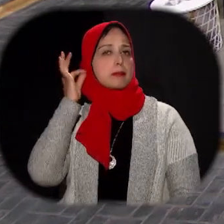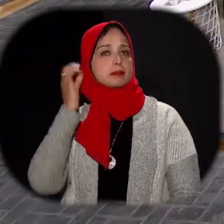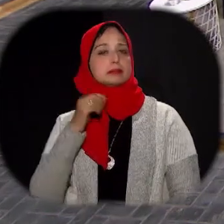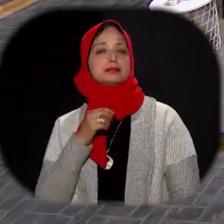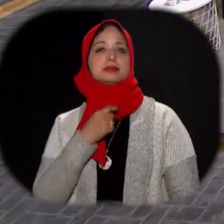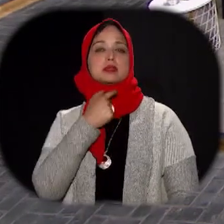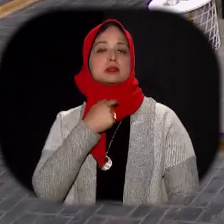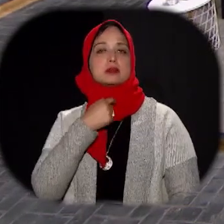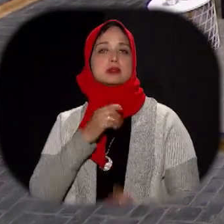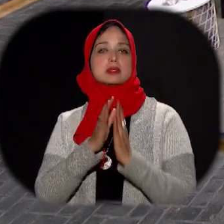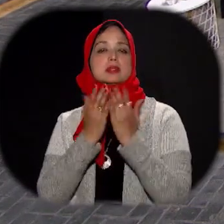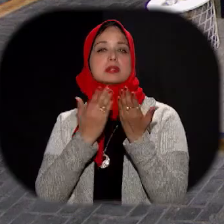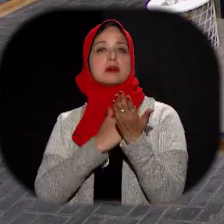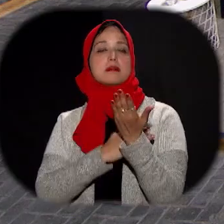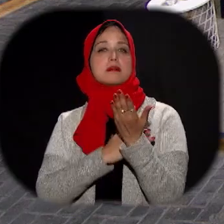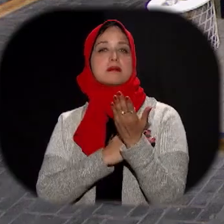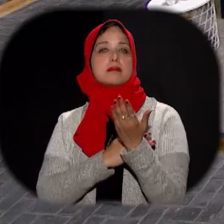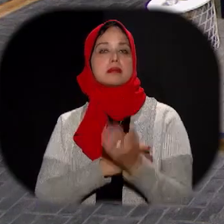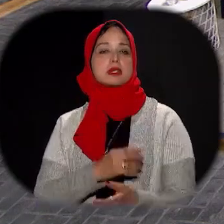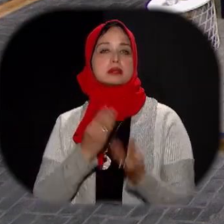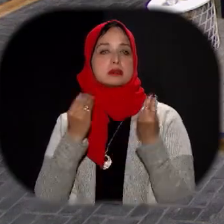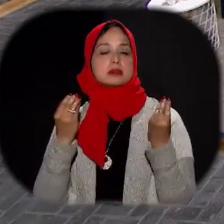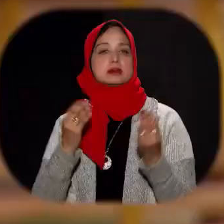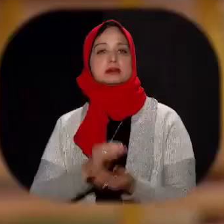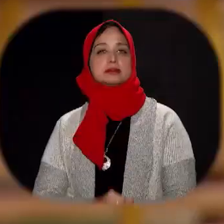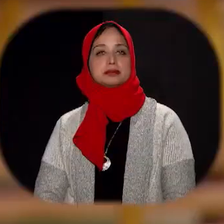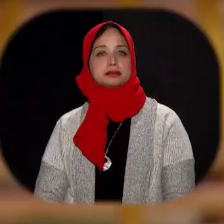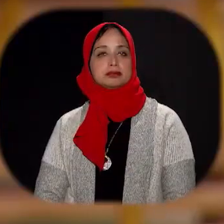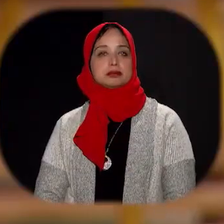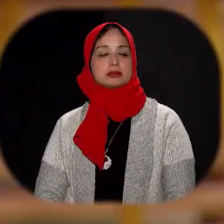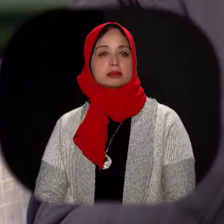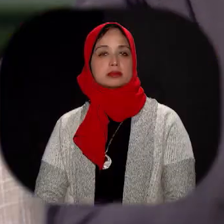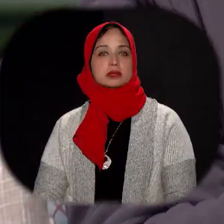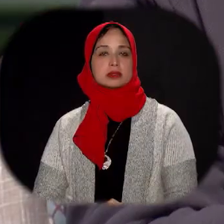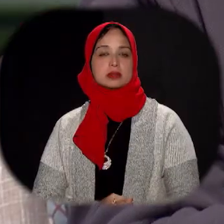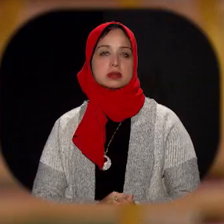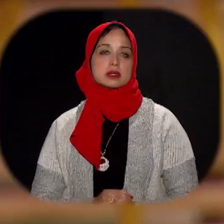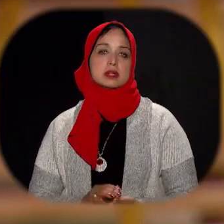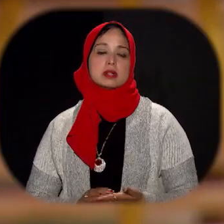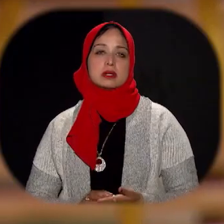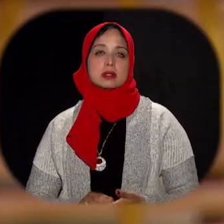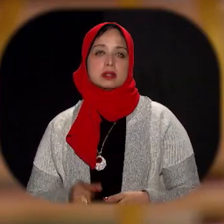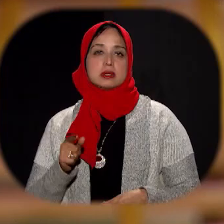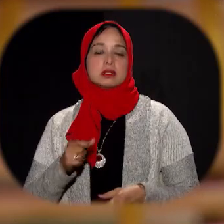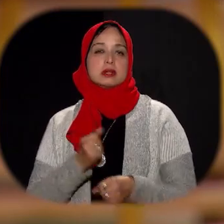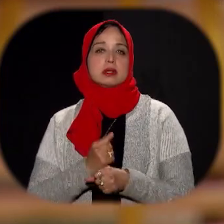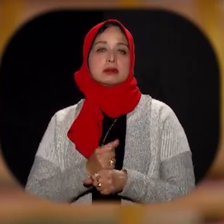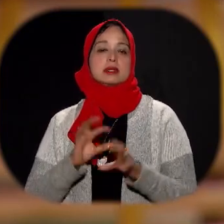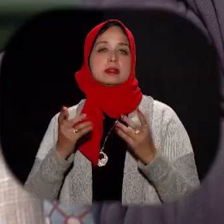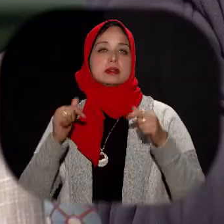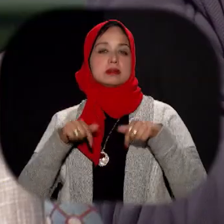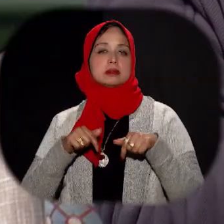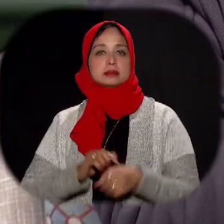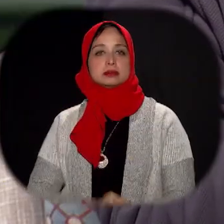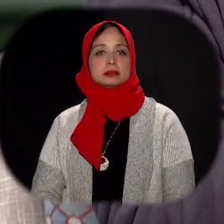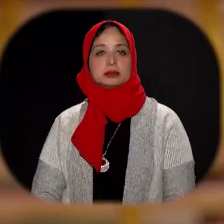طبعا ايه البلان اللي قدام بقى ايه الخطه اللي قدام المشروع اللي انا قلته دلوقتي اللي هو الممثلين يعملوا